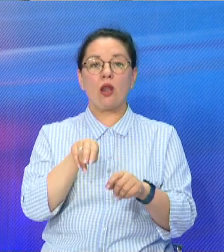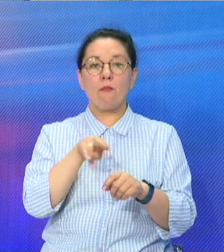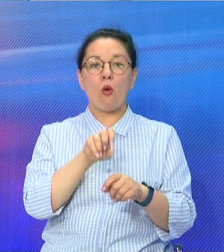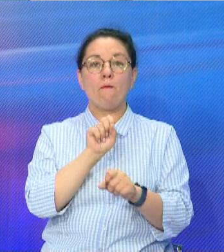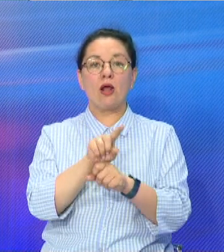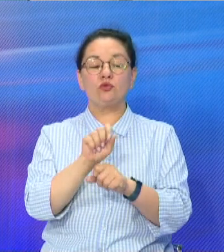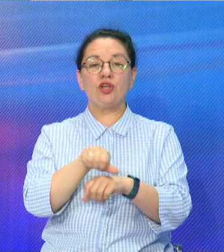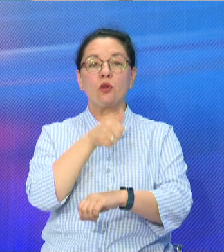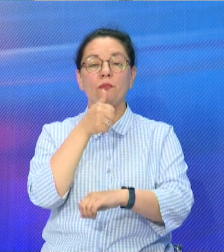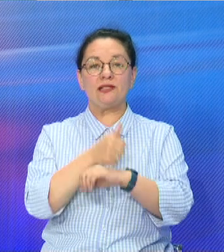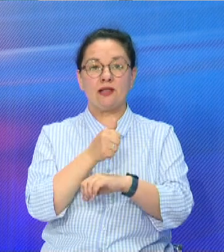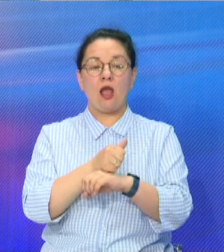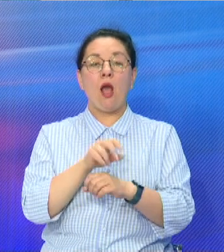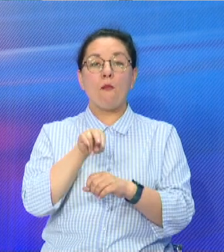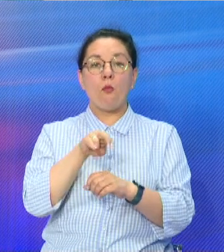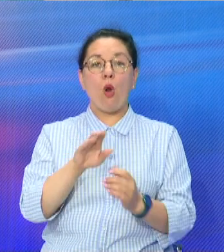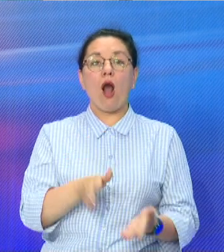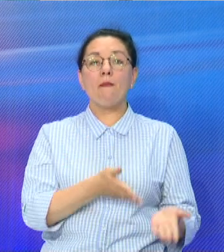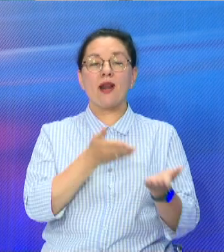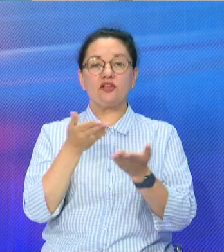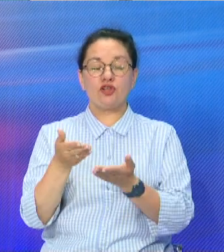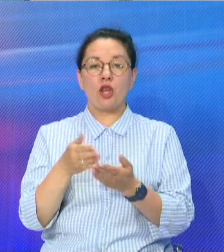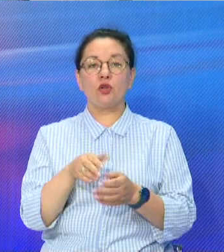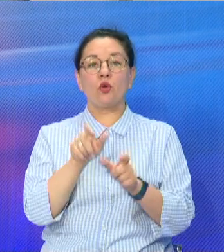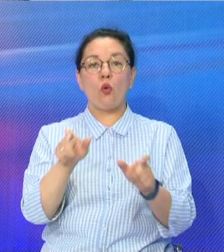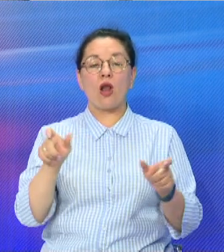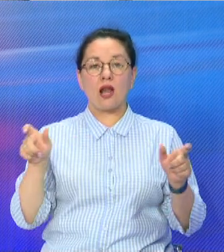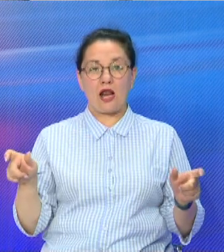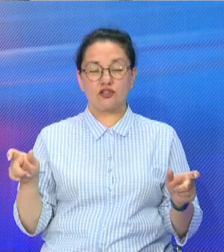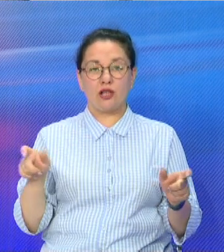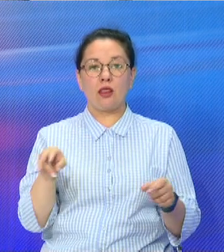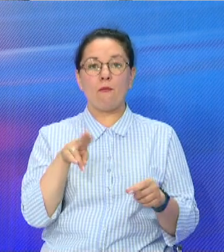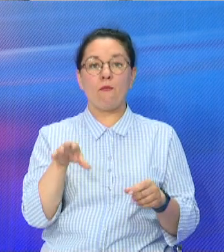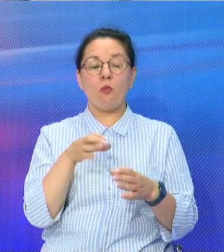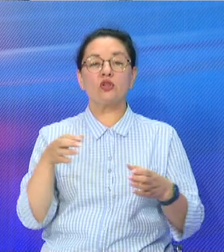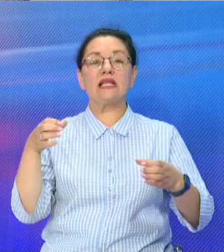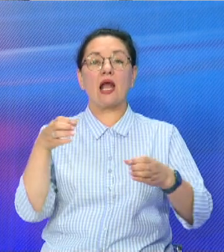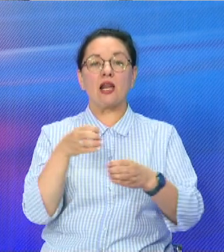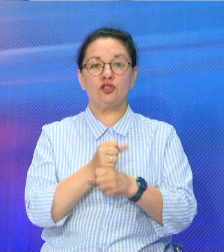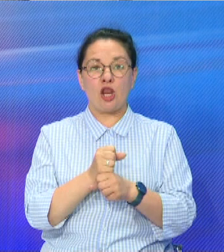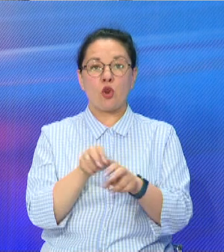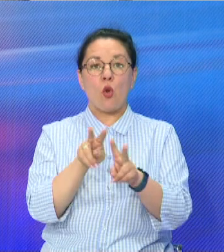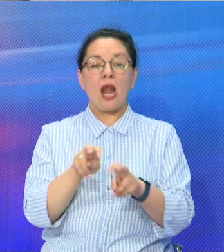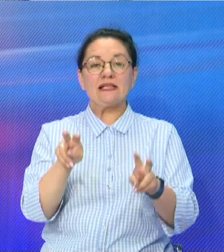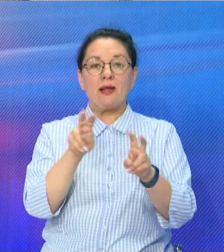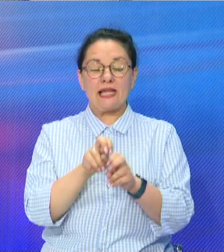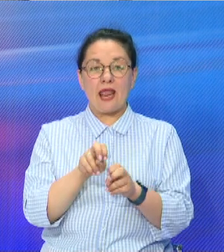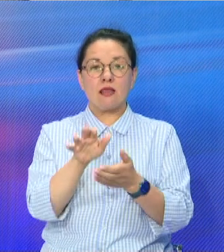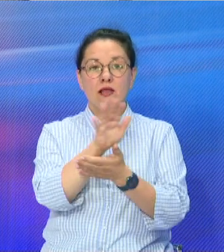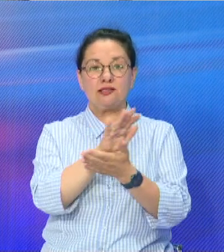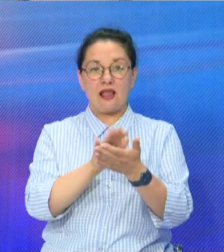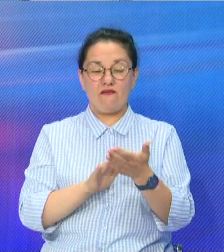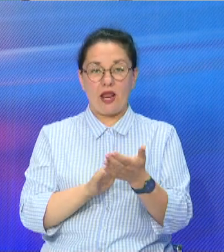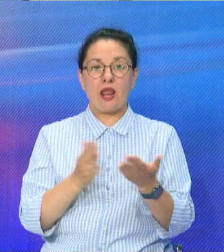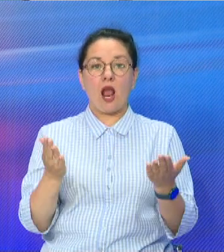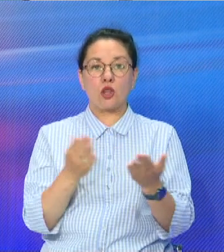по рассмотрению обращений граждан соблюдению сроков и надлежащего качества выполнения заявок поступивших на